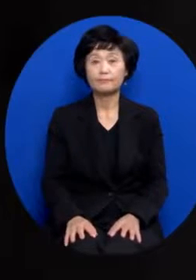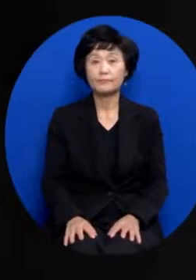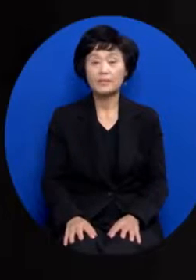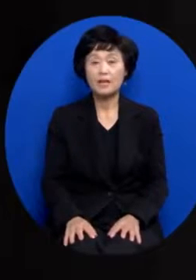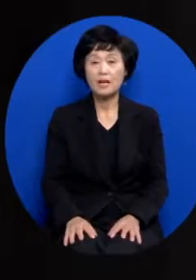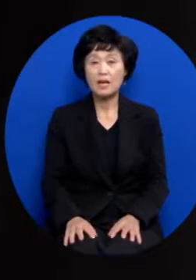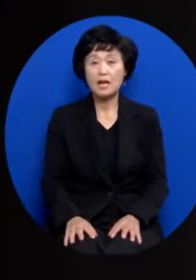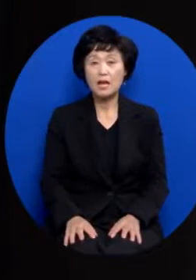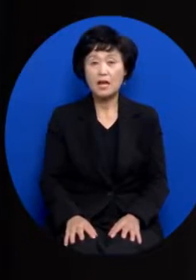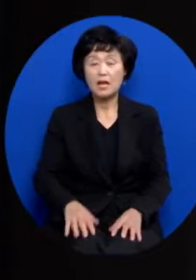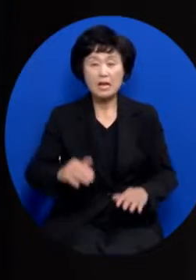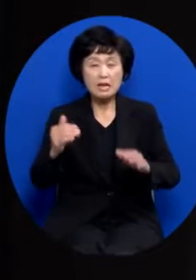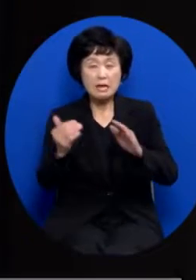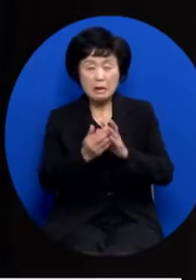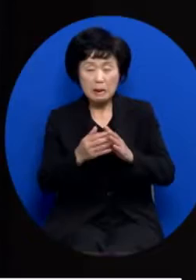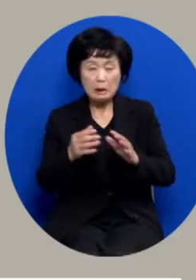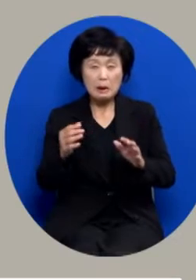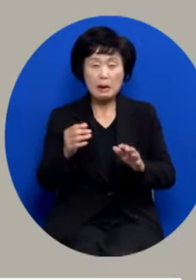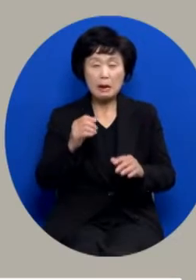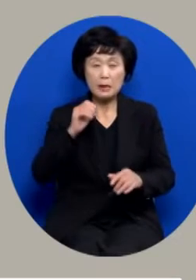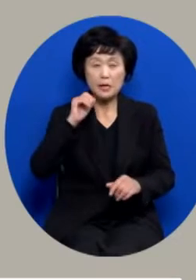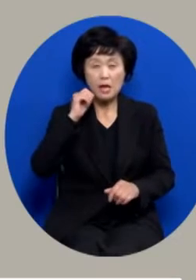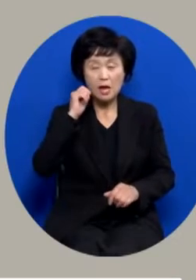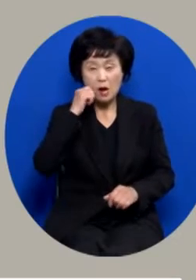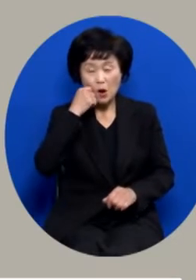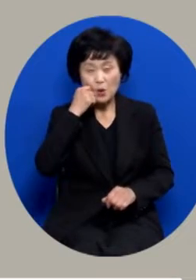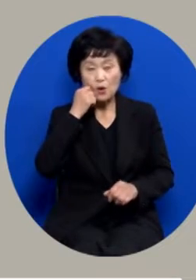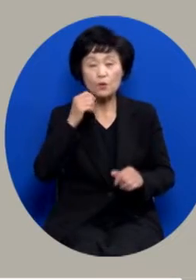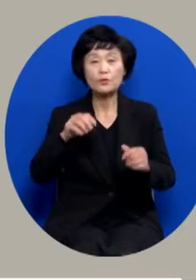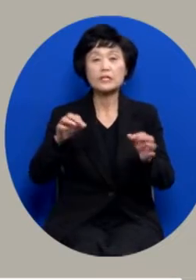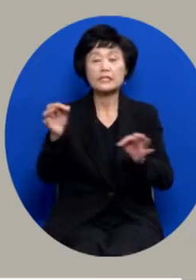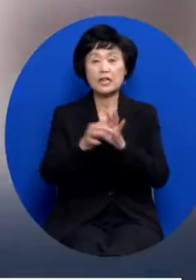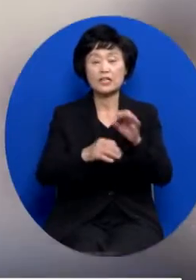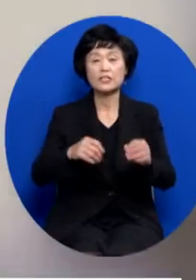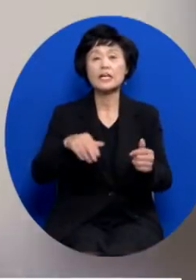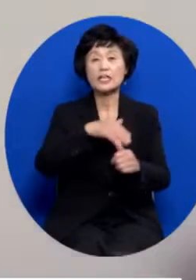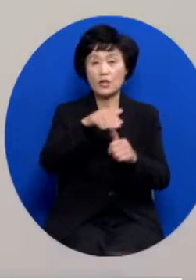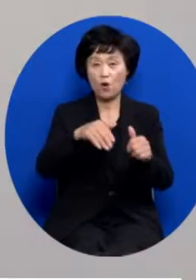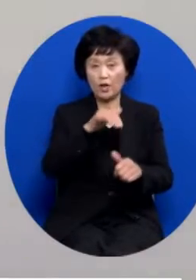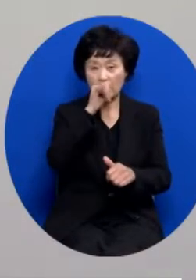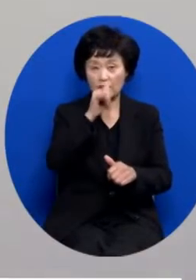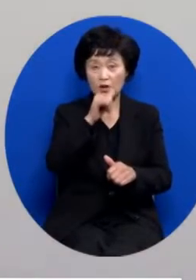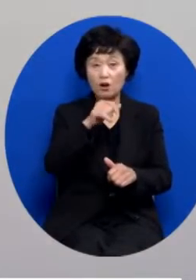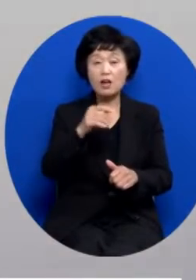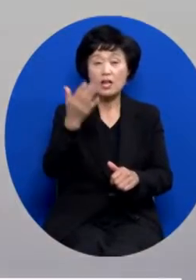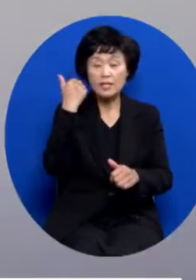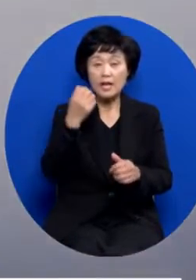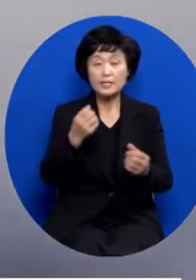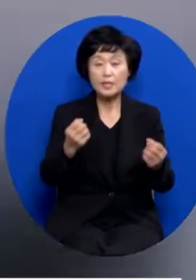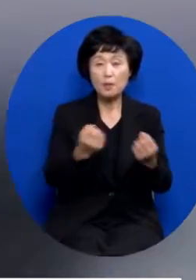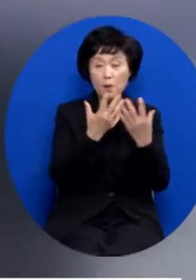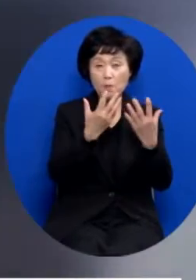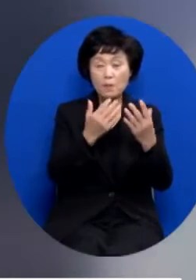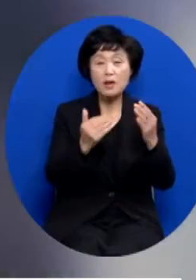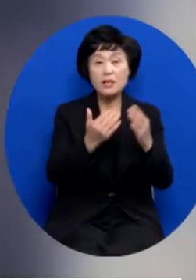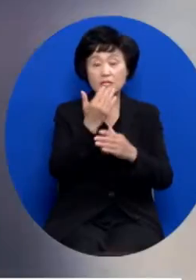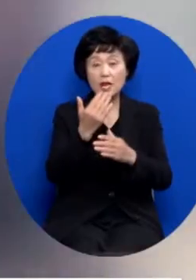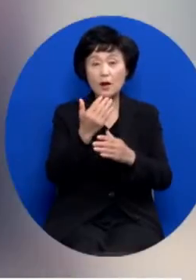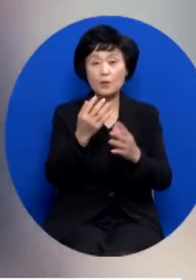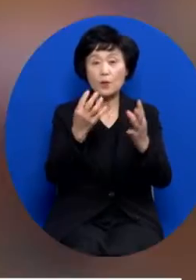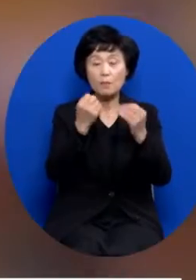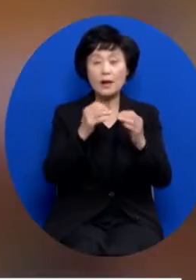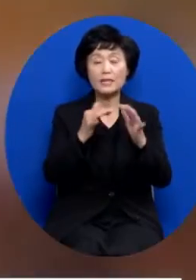사상 최악의 경제 위기를 겪고 있는 레바논. 2020년 베이루트 폭발 사고로 사망자 220명, 이재민 30만